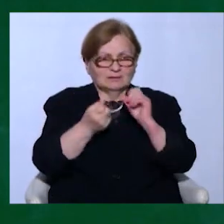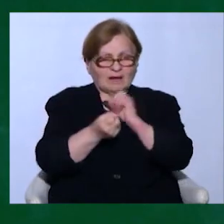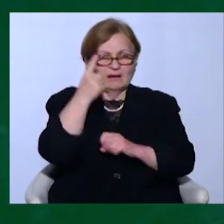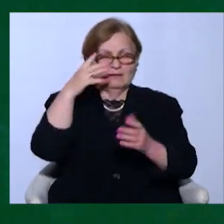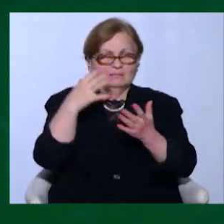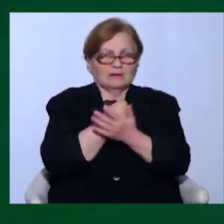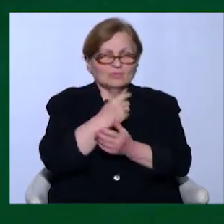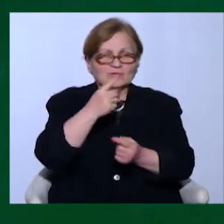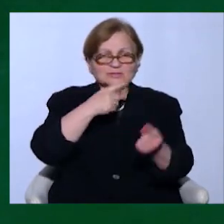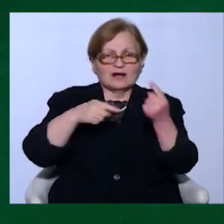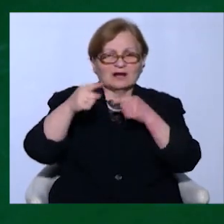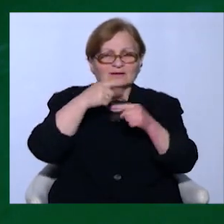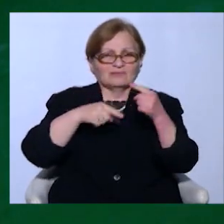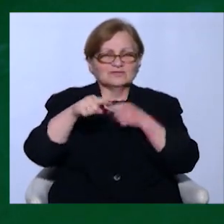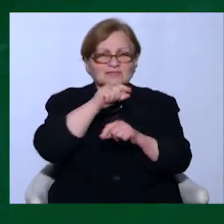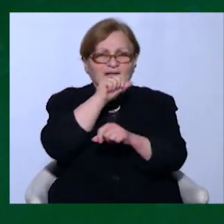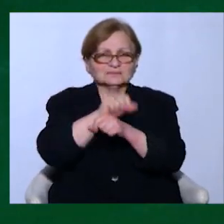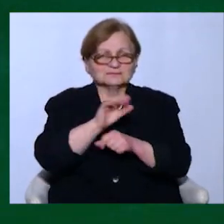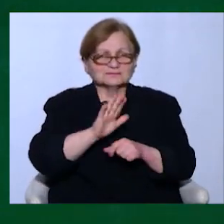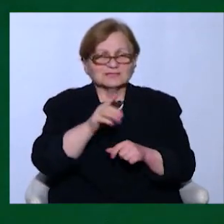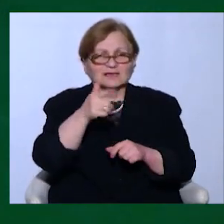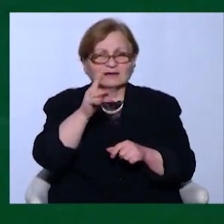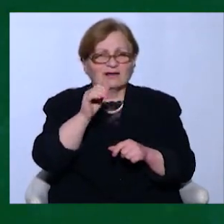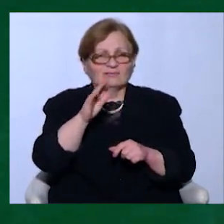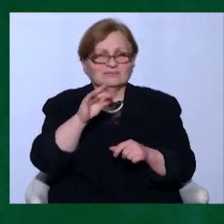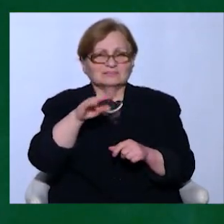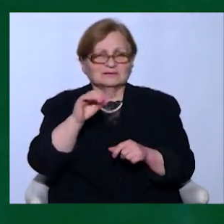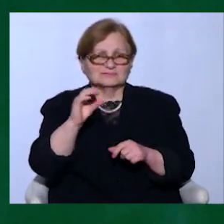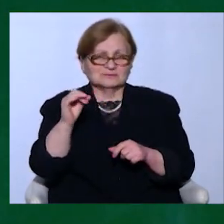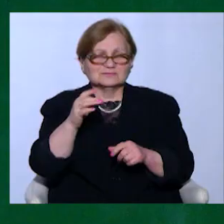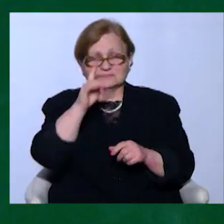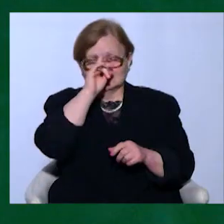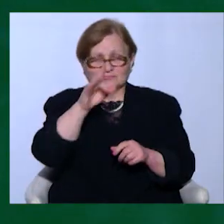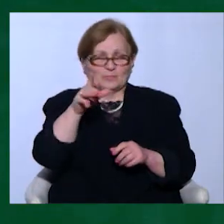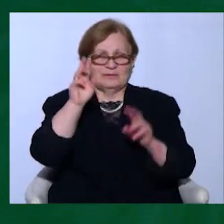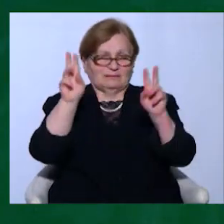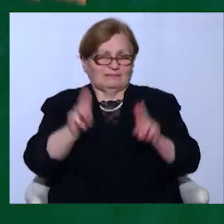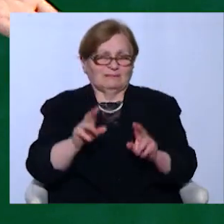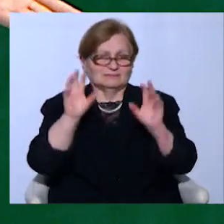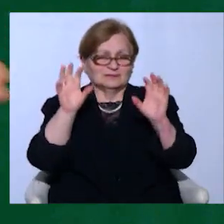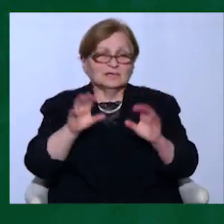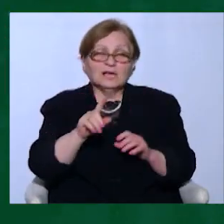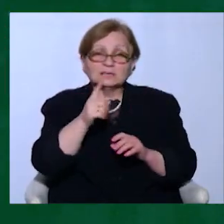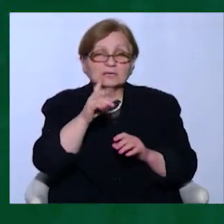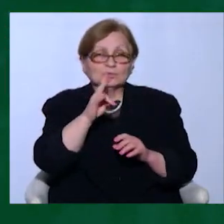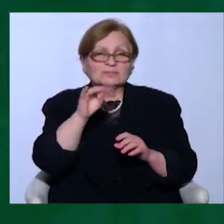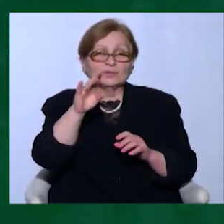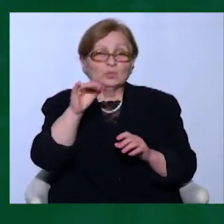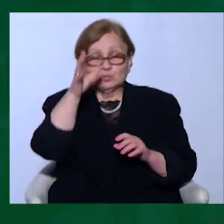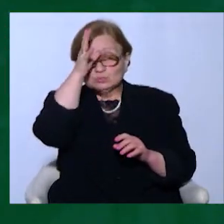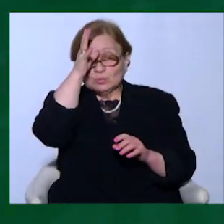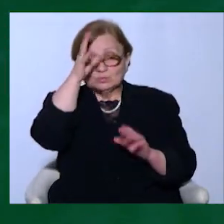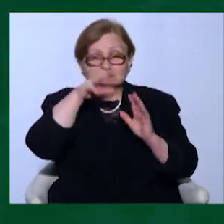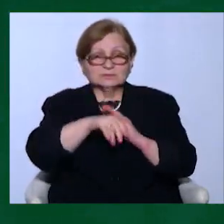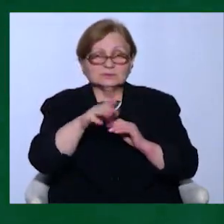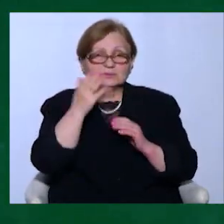მიზიდულობის კანონები. ეს პრინციპში საყოველთაო ცნობილი ფაქტია, მაგრამ ნაკლებად არის ცნობილი ის, თუ რატომ იყო ნიუტონი სასწავლო